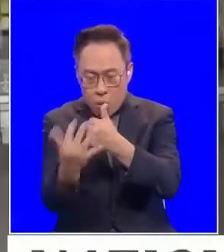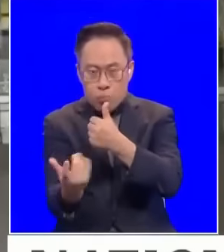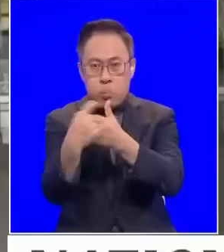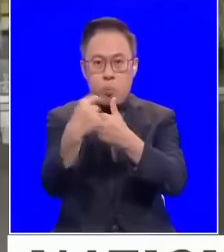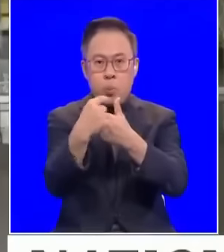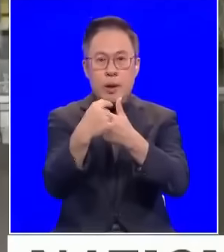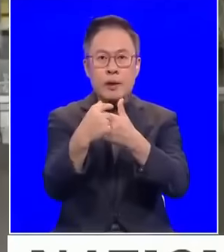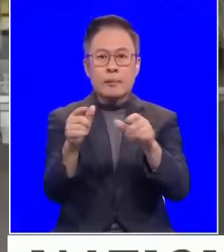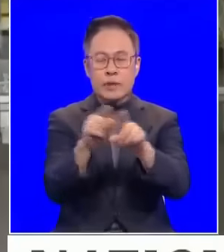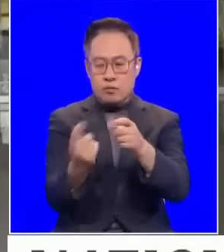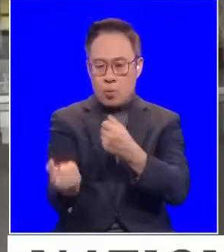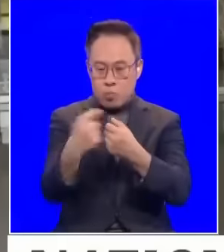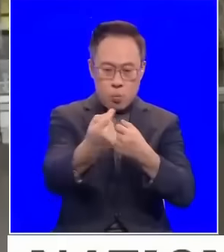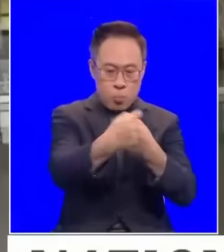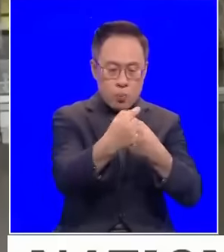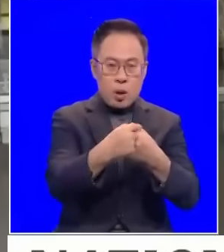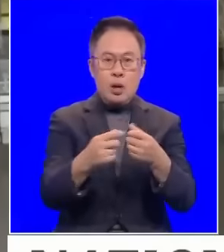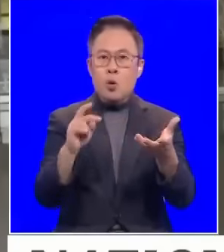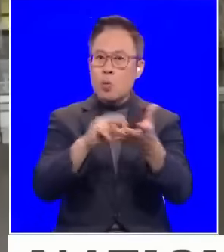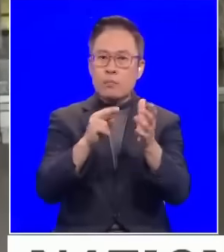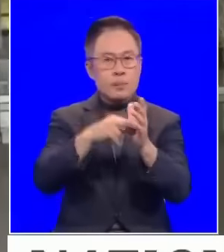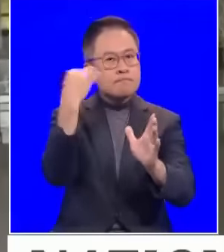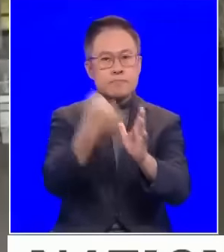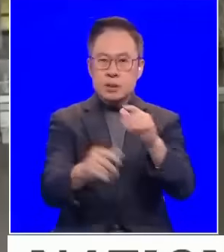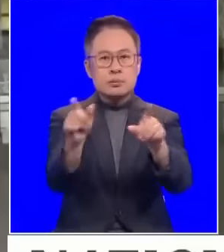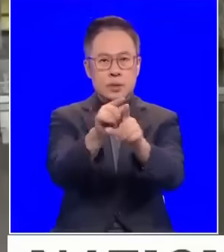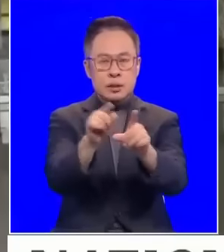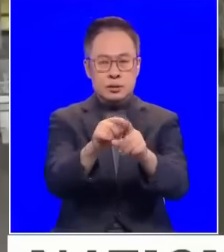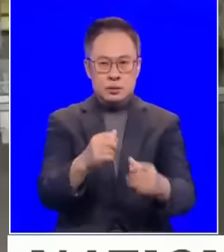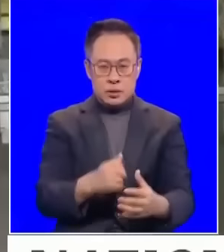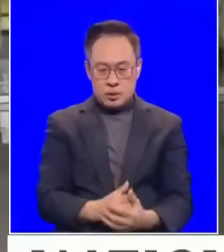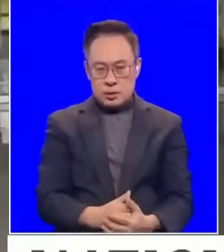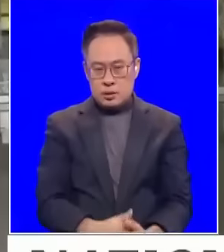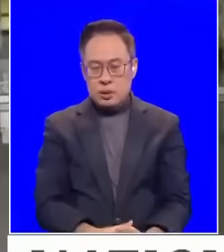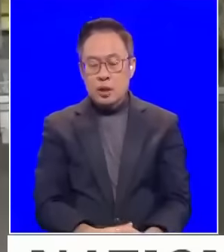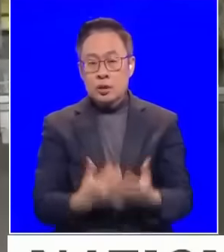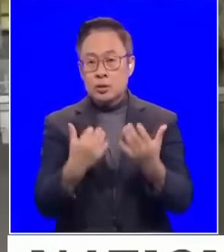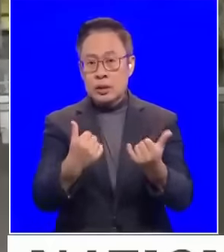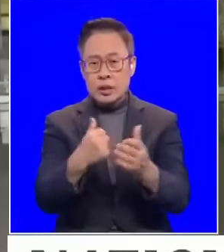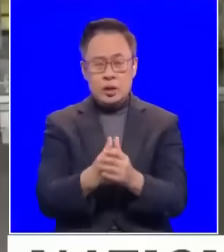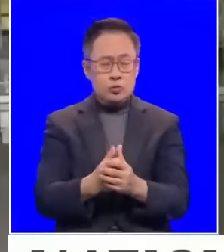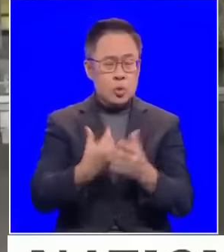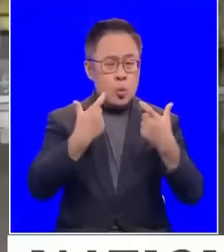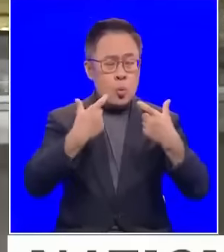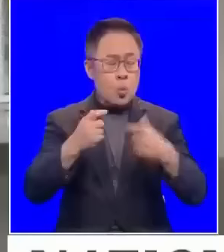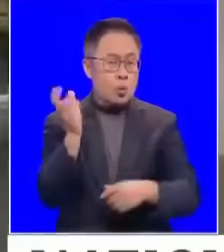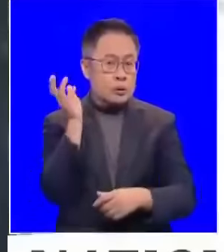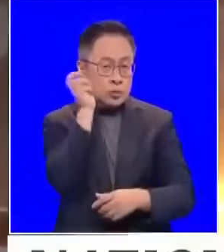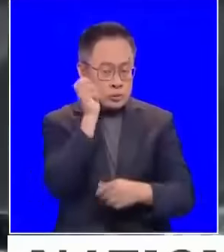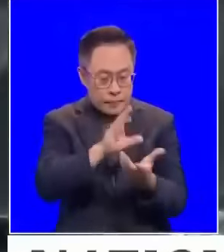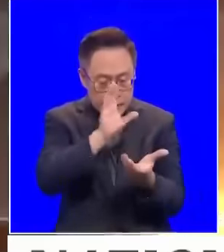อนนี้นะคะก็อยู่ในระหว่างการเร่งตรวจสอบและก็จะมีการเร่งเรียกบุคคลในคลิปเสียงนั้นมาให้ปากคำด้วยค่ะ